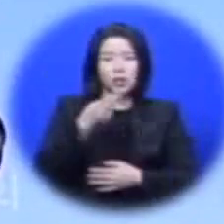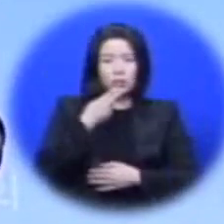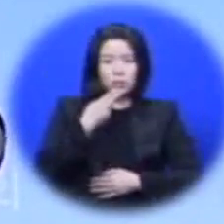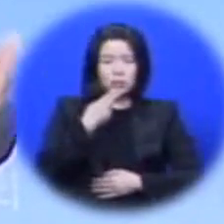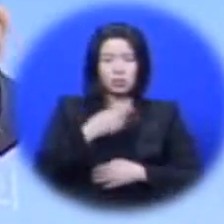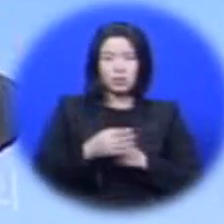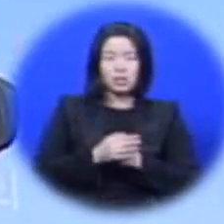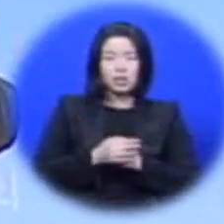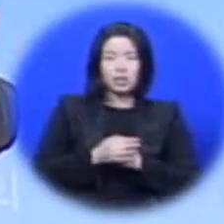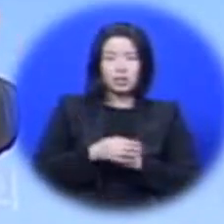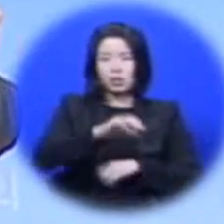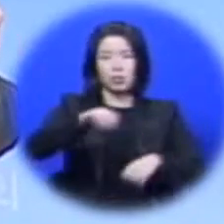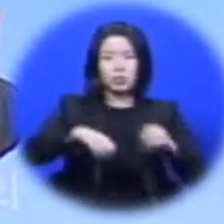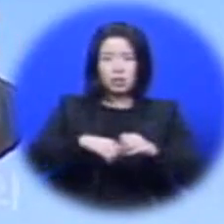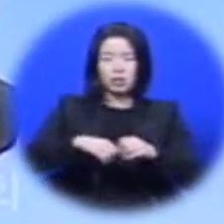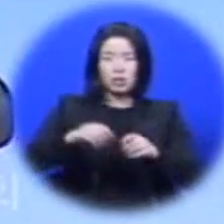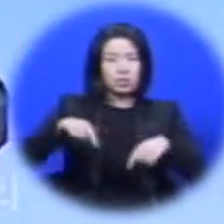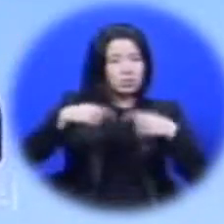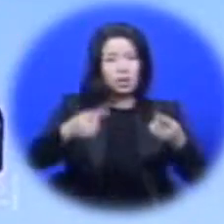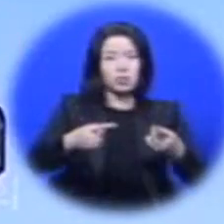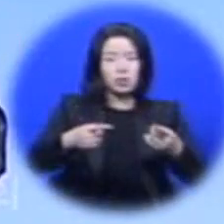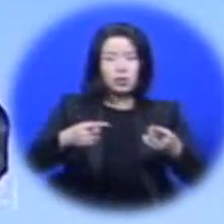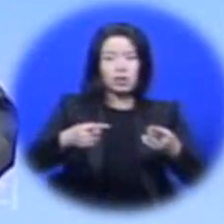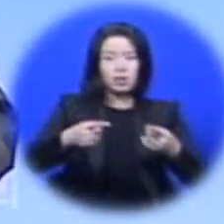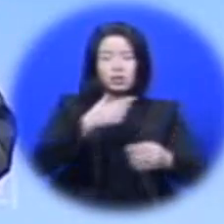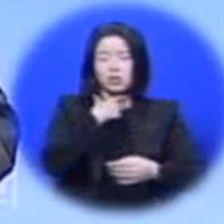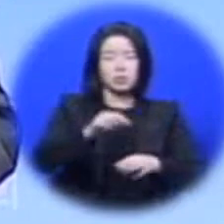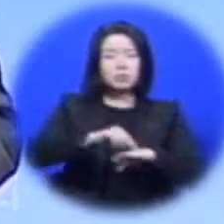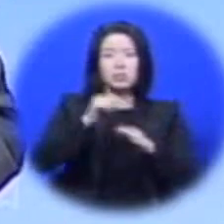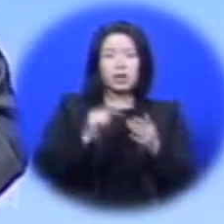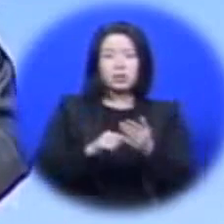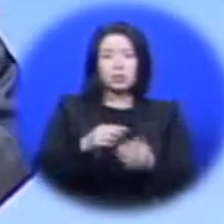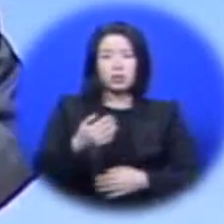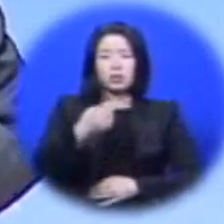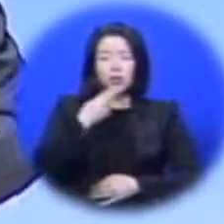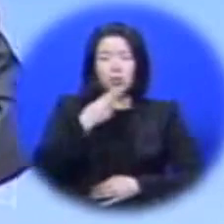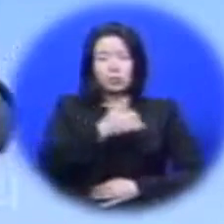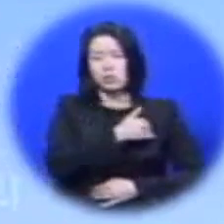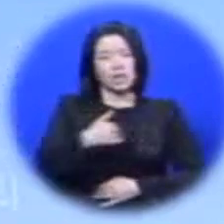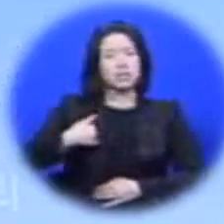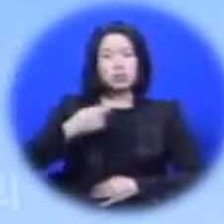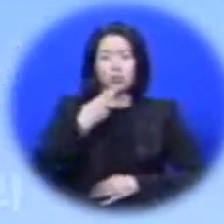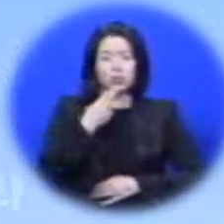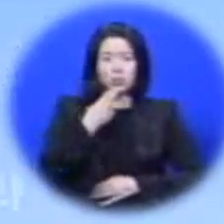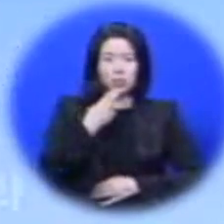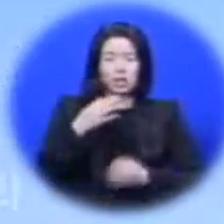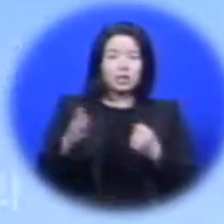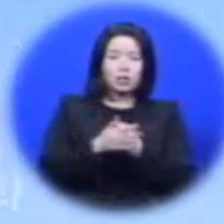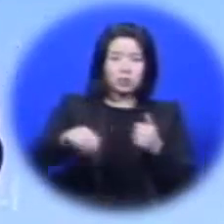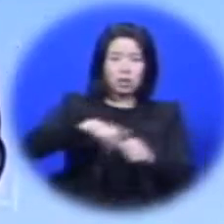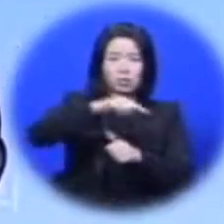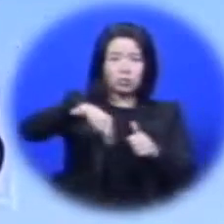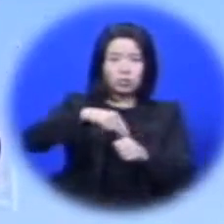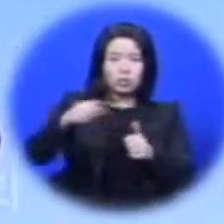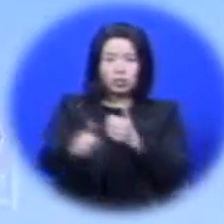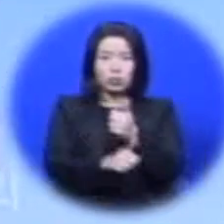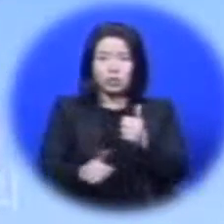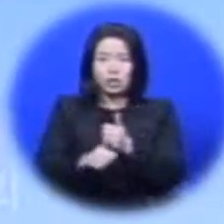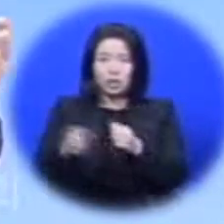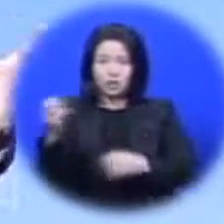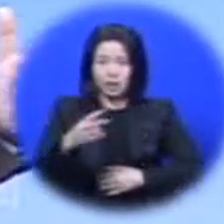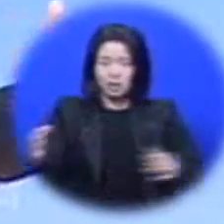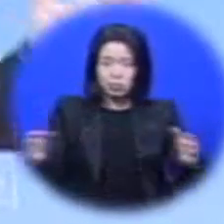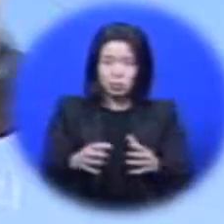없으니 차라리 나올 의욕이 없어지고 자신도 없어지더라. 그래서 운영위원회가 다시 모였어요. 그러니까